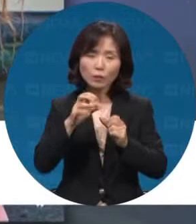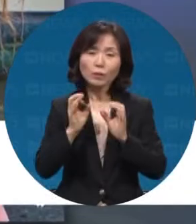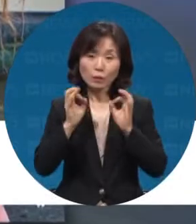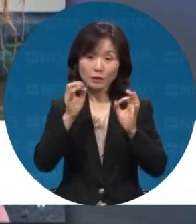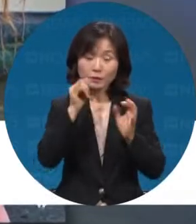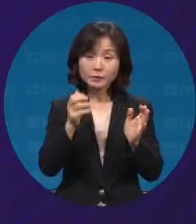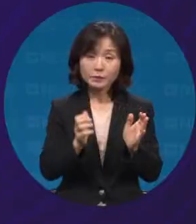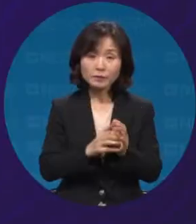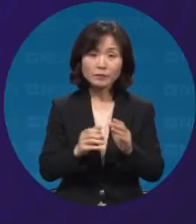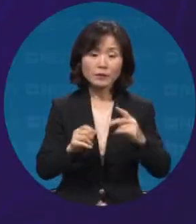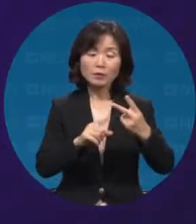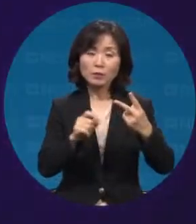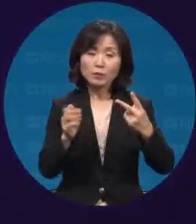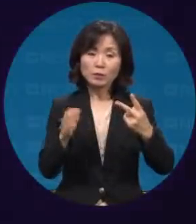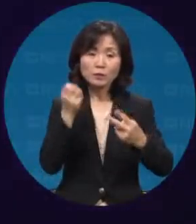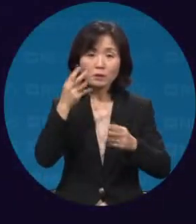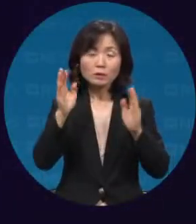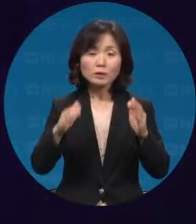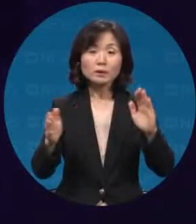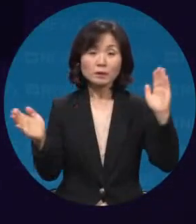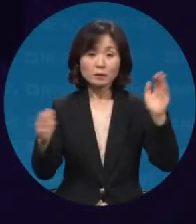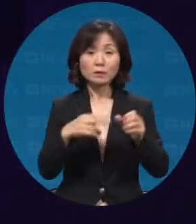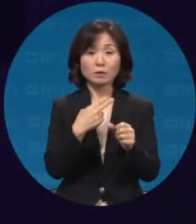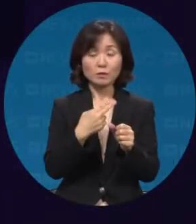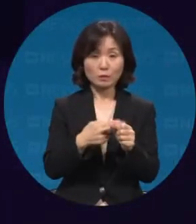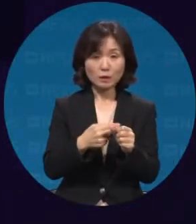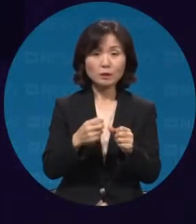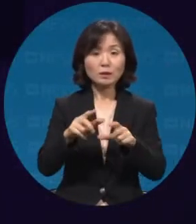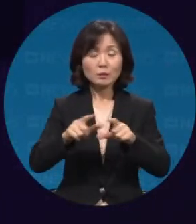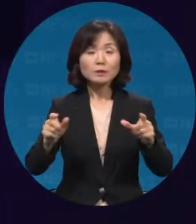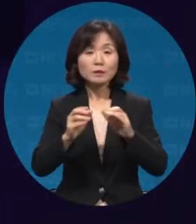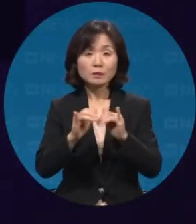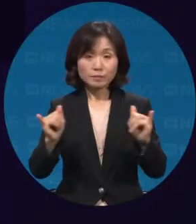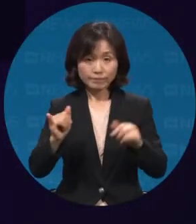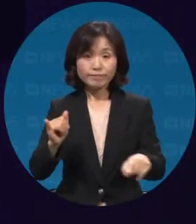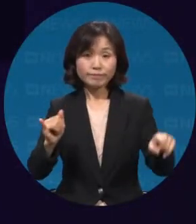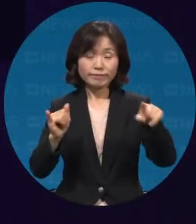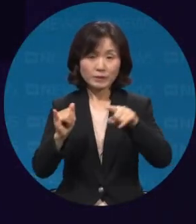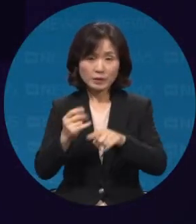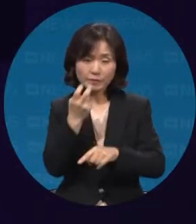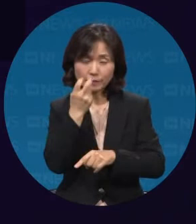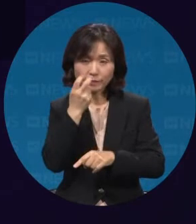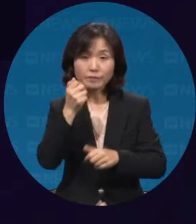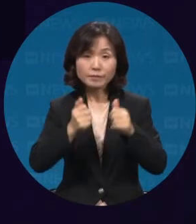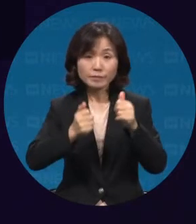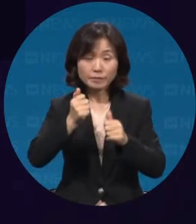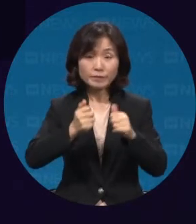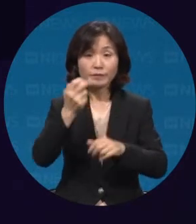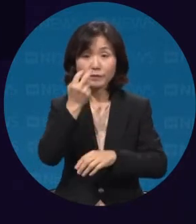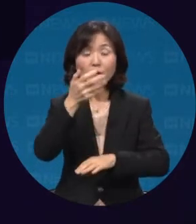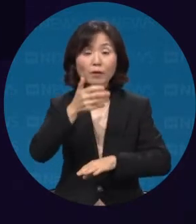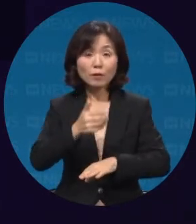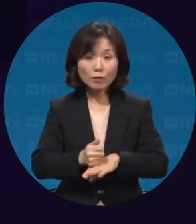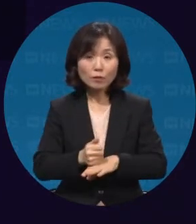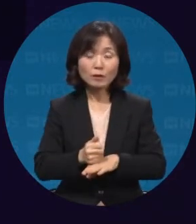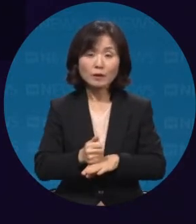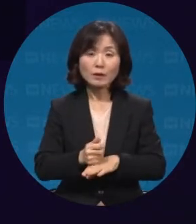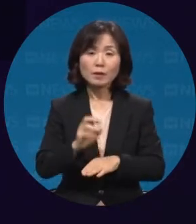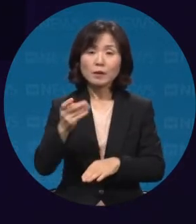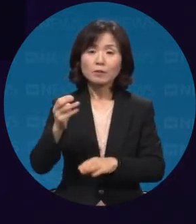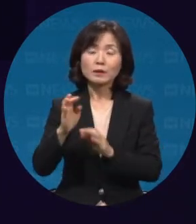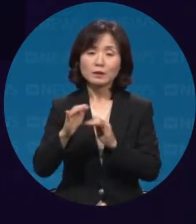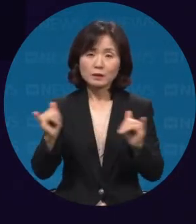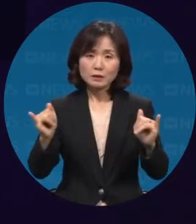지난 2월부터 석 달 동안 학생과 교사, 일반 시민을 대상으로 실시한 테스트 결과 마오리인들은